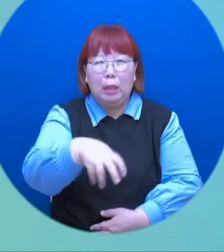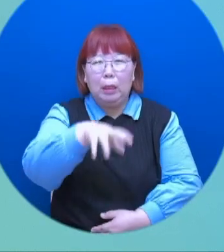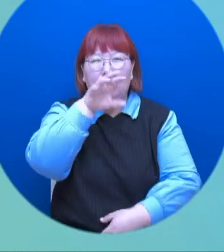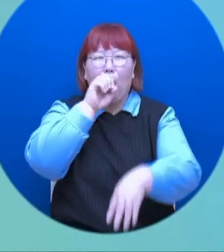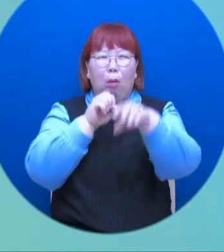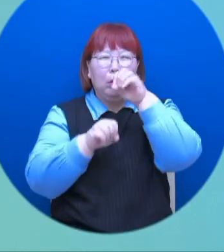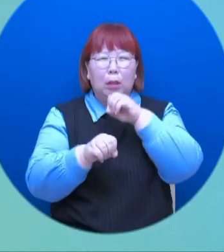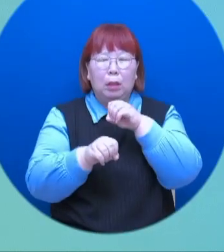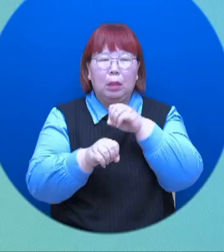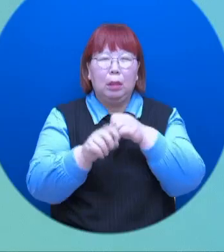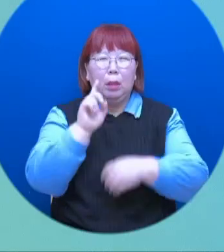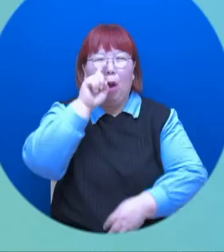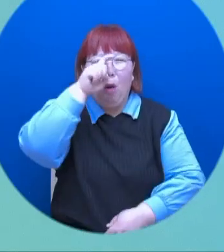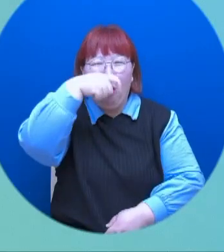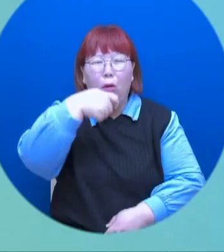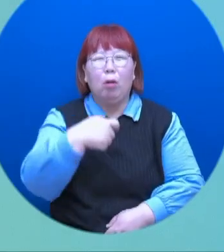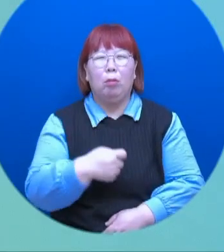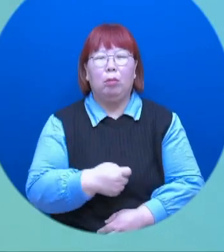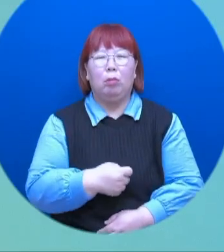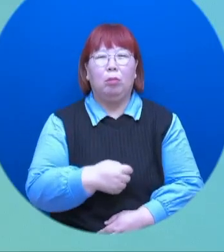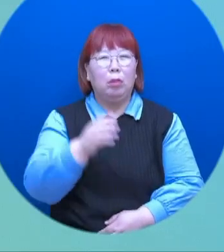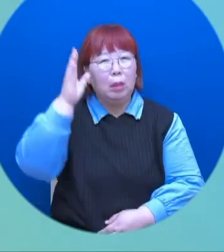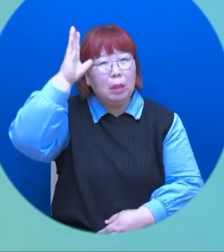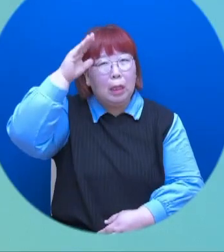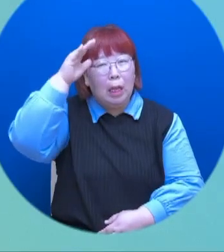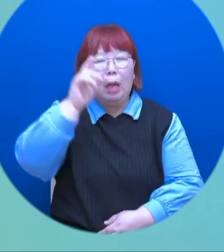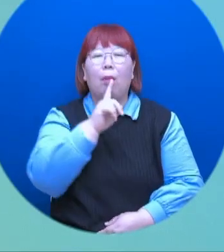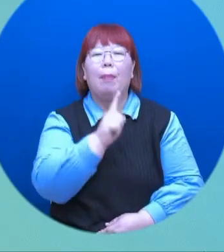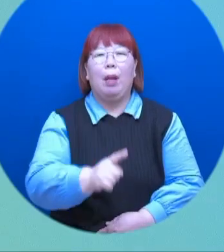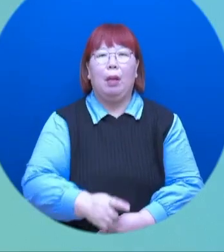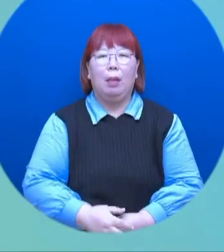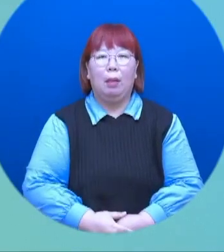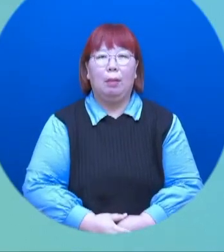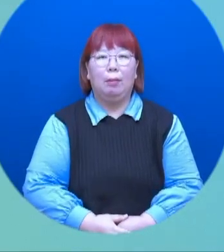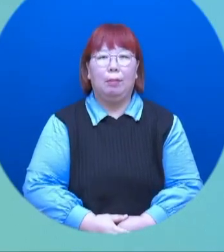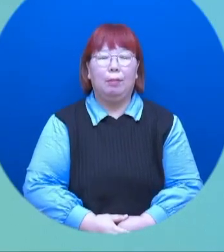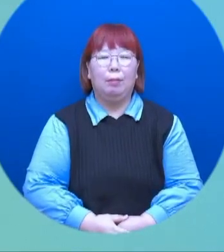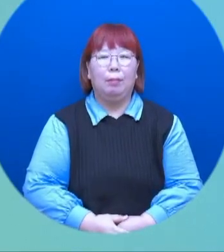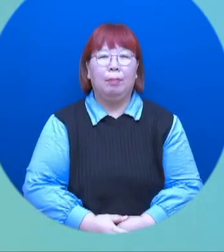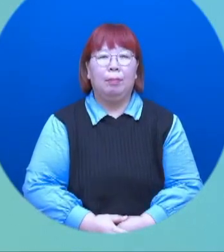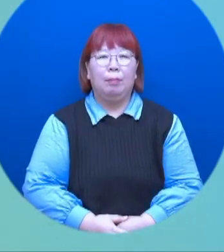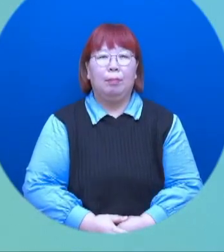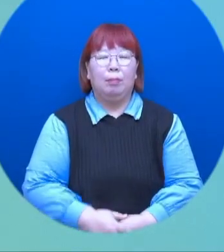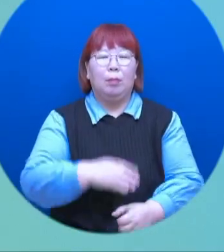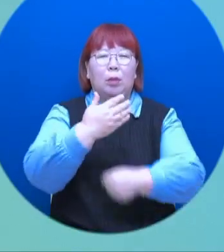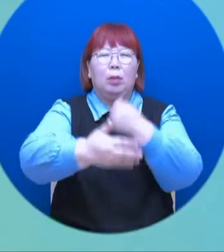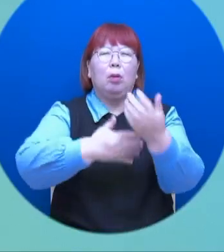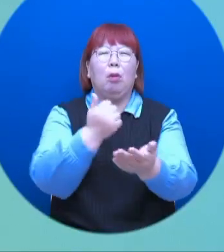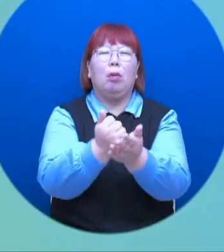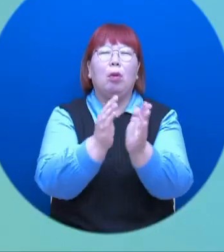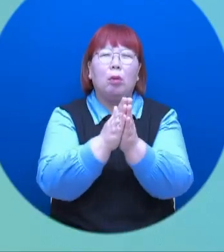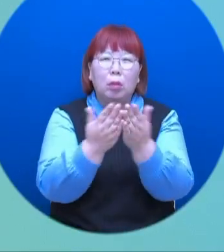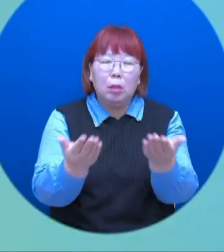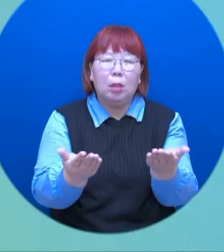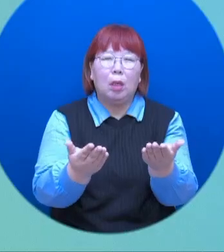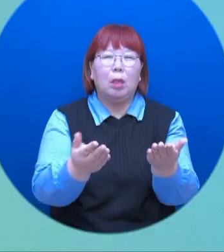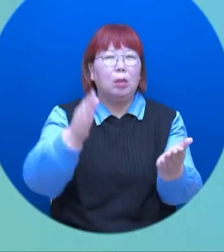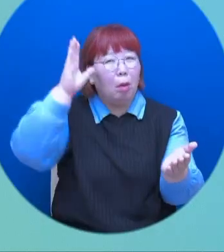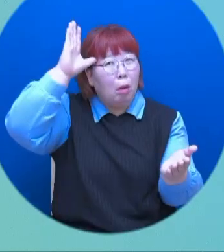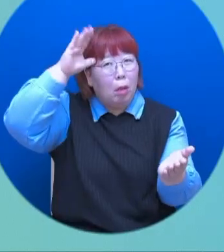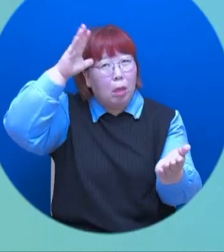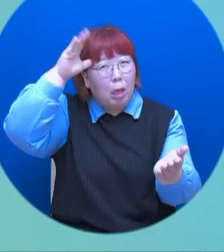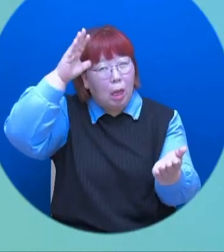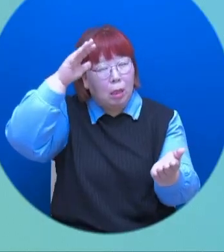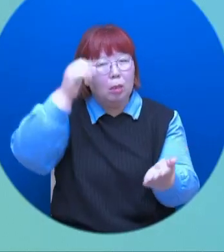지저분하고 더러운 존재다 지칭하고 있는 것을 봅니다. 자, 성경에서 개는